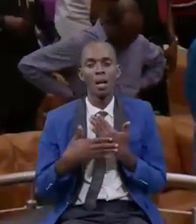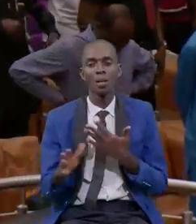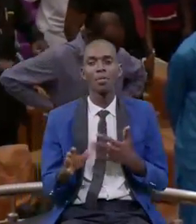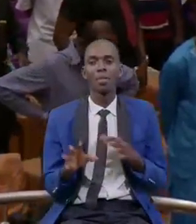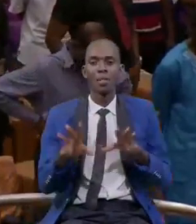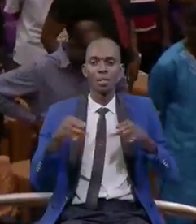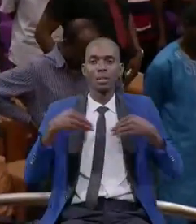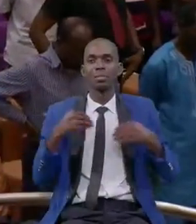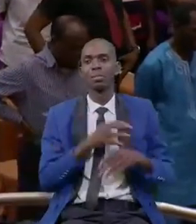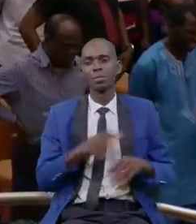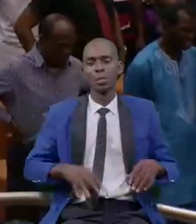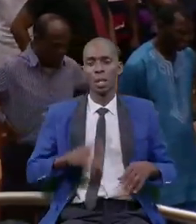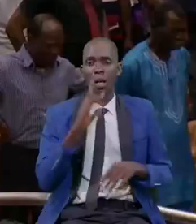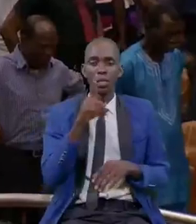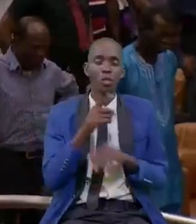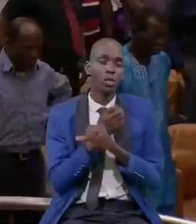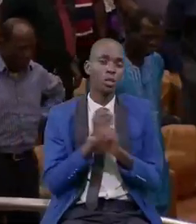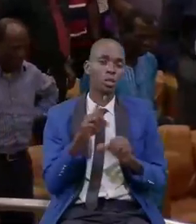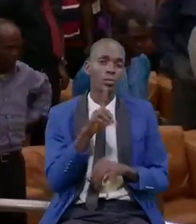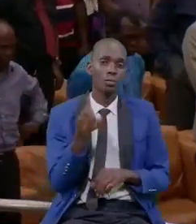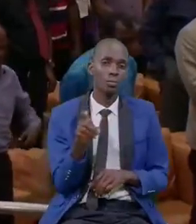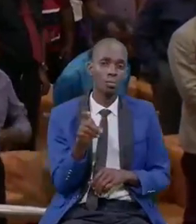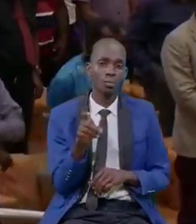immoral. Après le salut, êtes-vous sauvé?